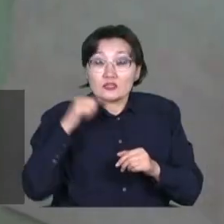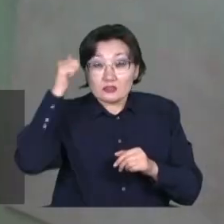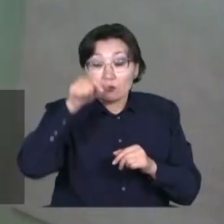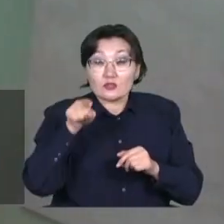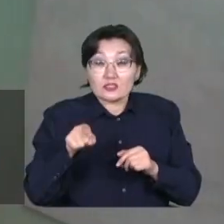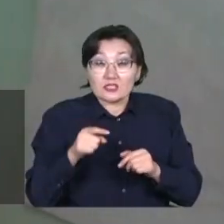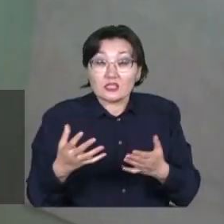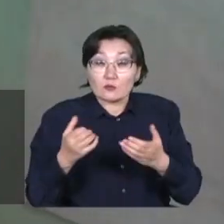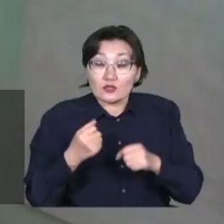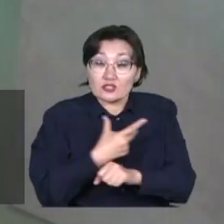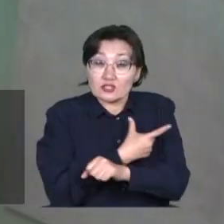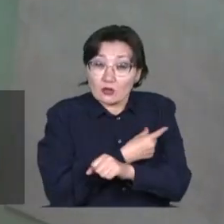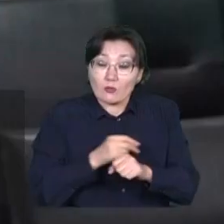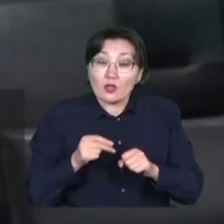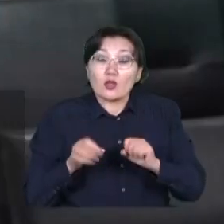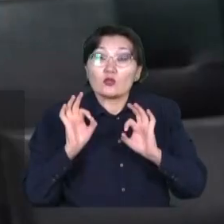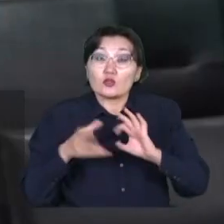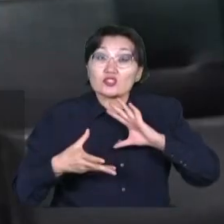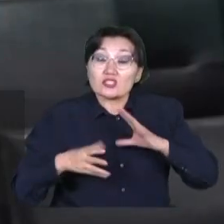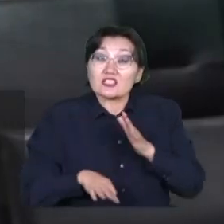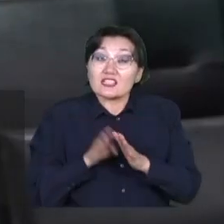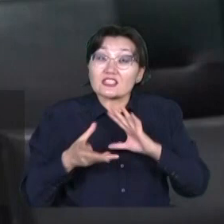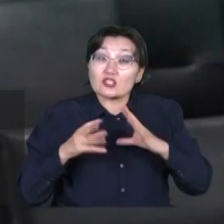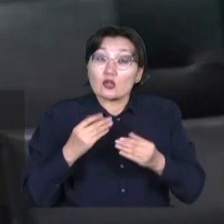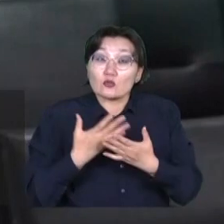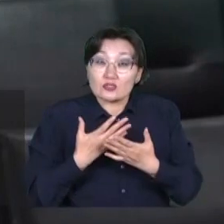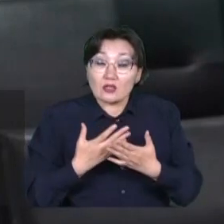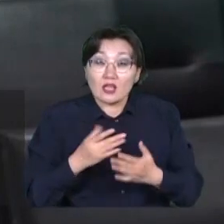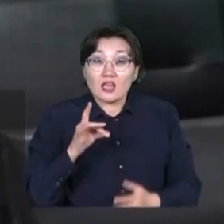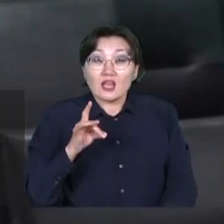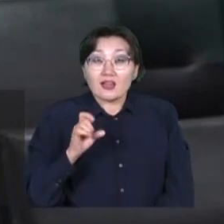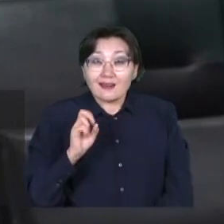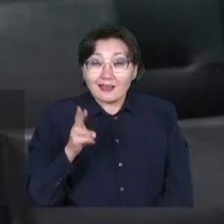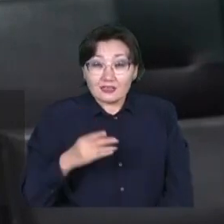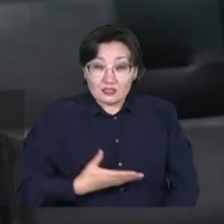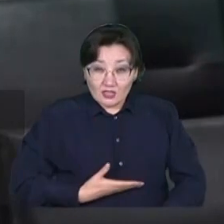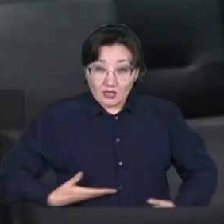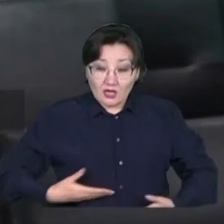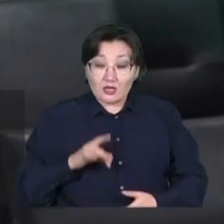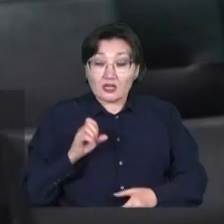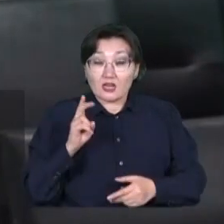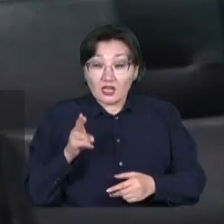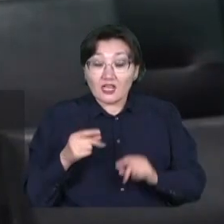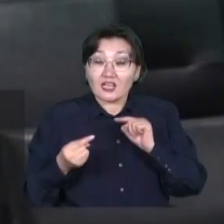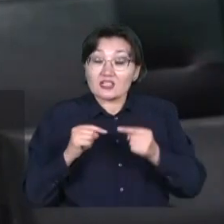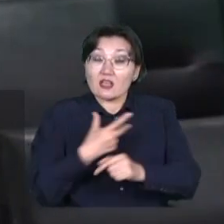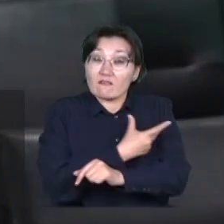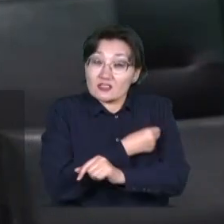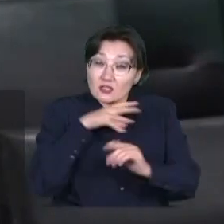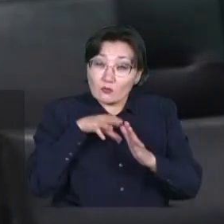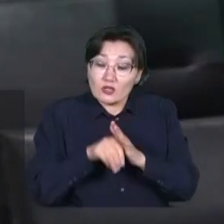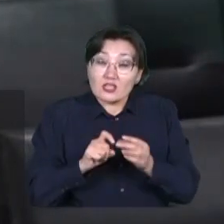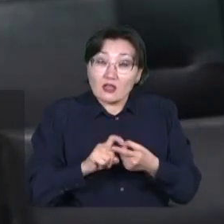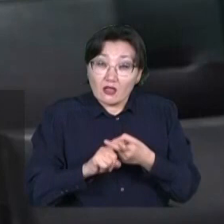кезде алынған екпе оң нәтиже берген. Жатыр мойны обырына қарсы вакцинацияның құрамында